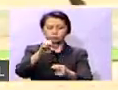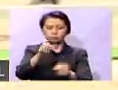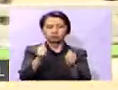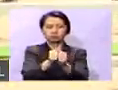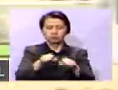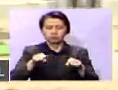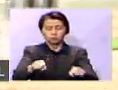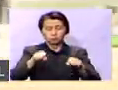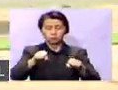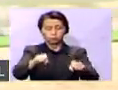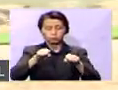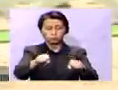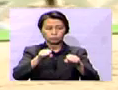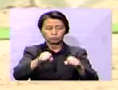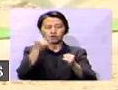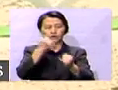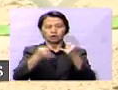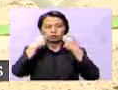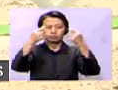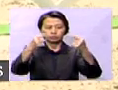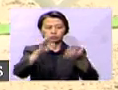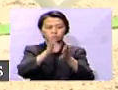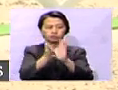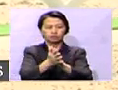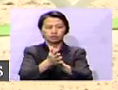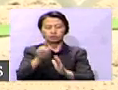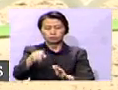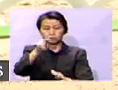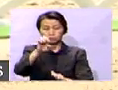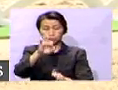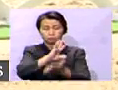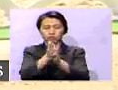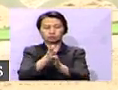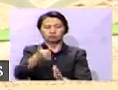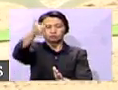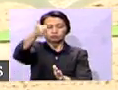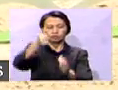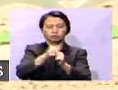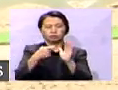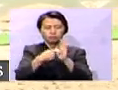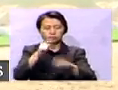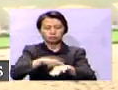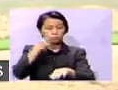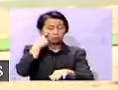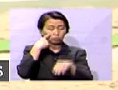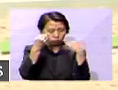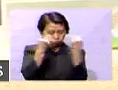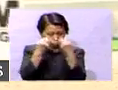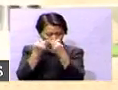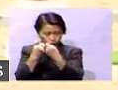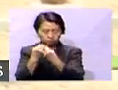kudanya Rosenstolz akhirnya berjaya meletakkan Kuzandria Nur selaku juara dengan catatan mata keseluruhan